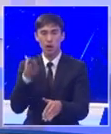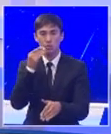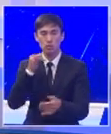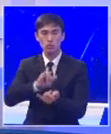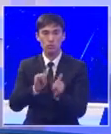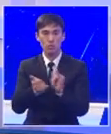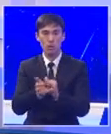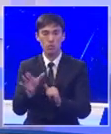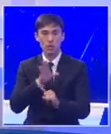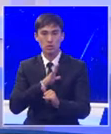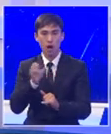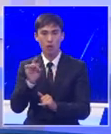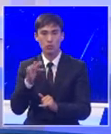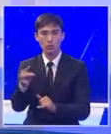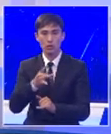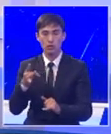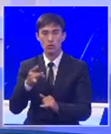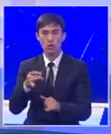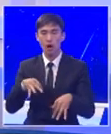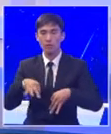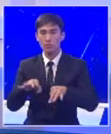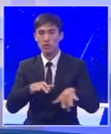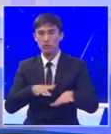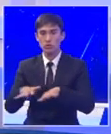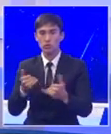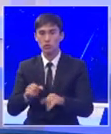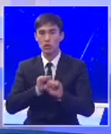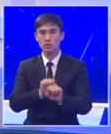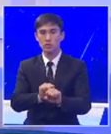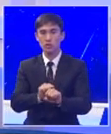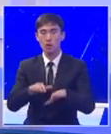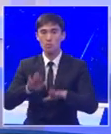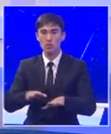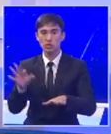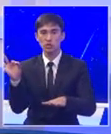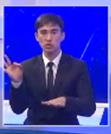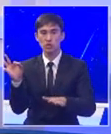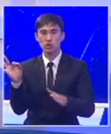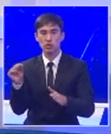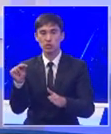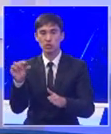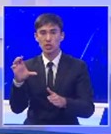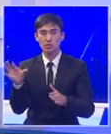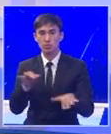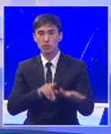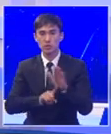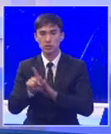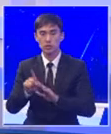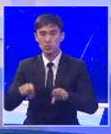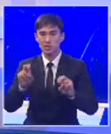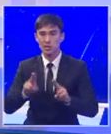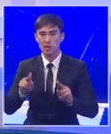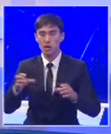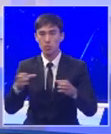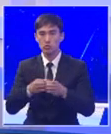Алматы-Ускемен. Произошло это в Аксуском районе. Автомобильное движение тут же остановили, а на месте ЧС принялись за работу специальная